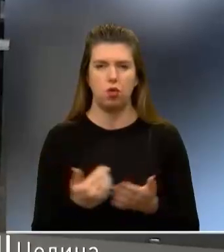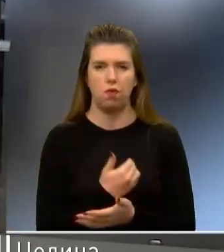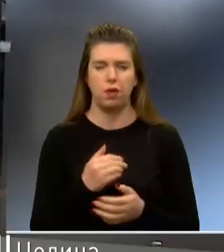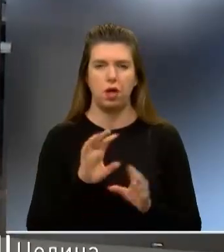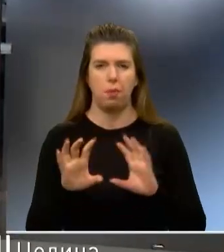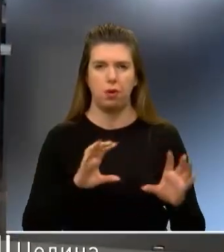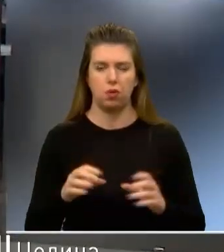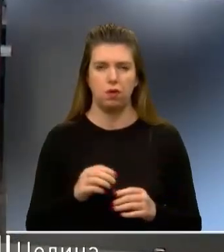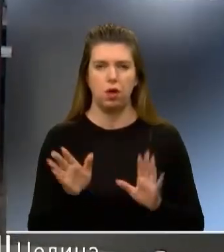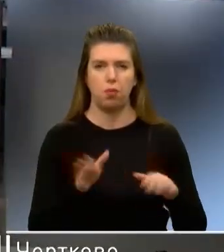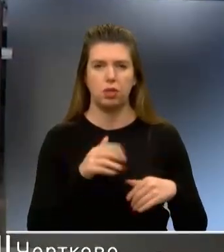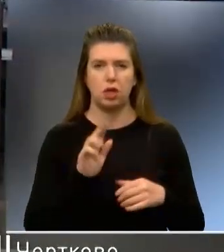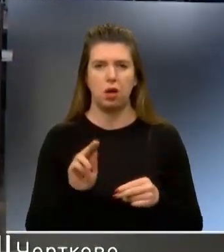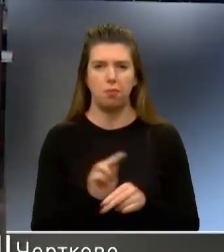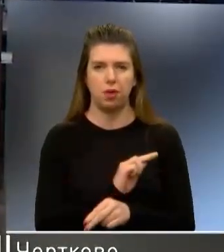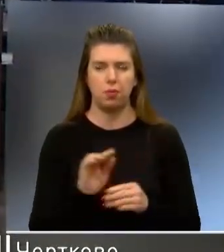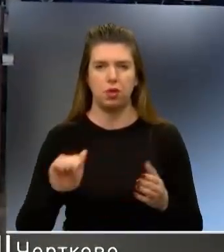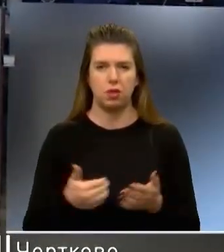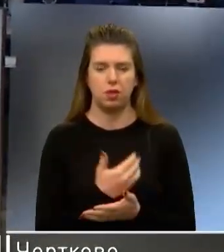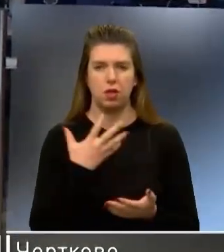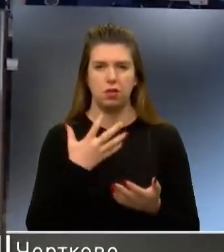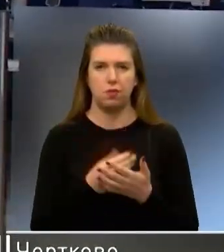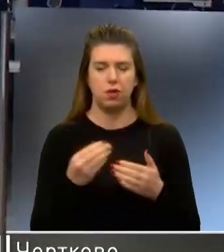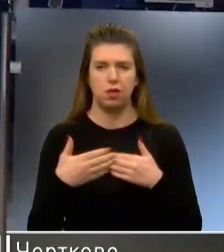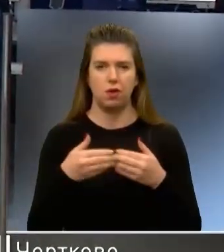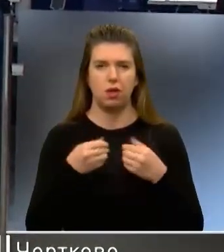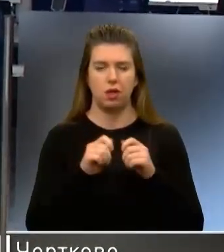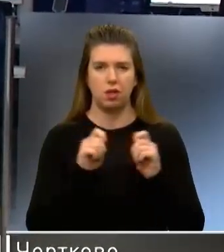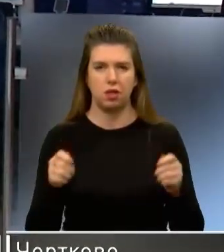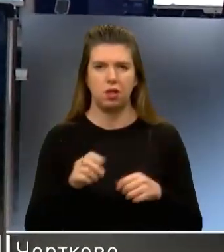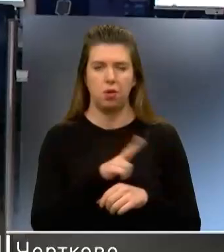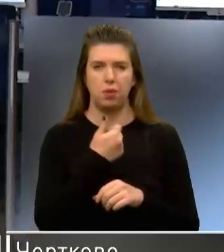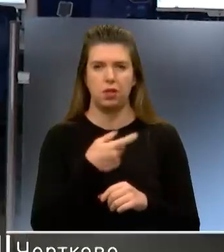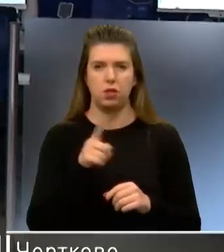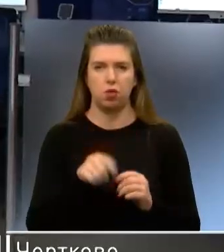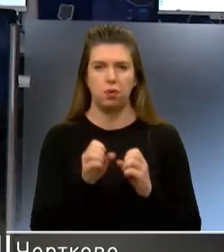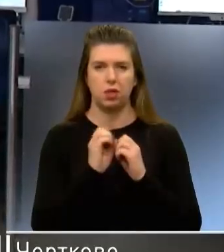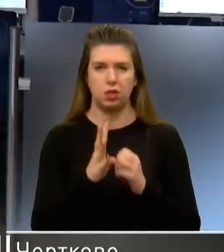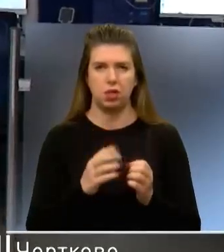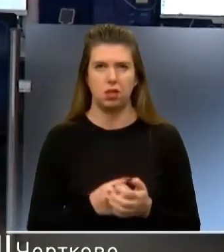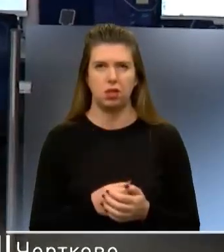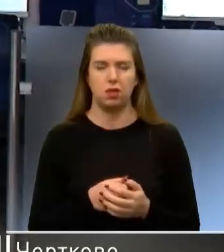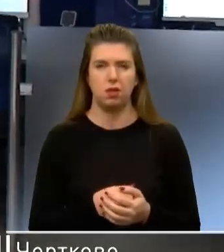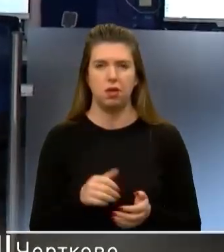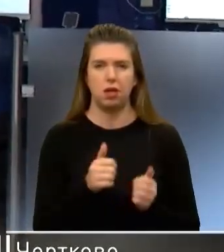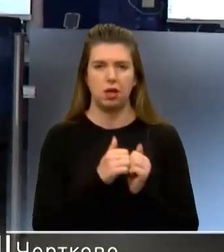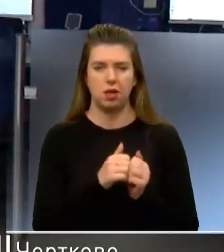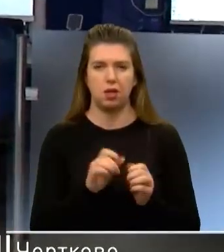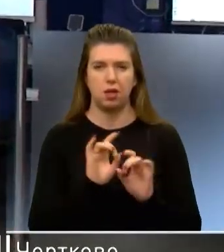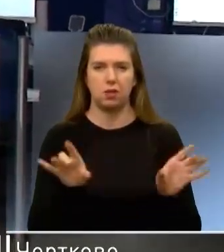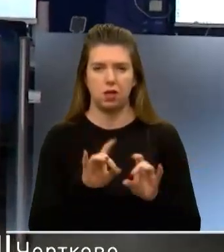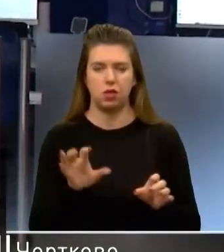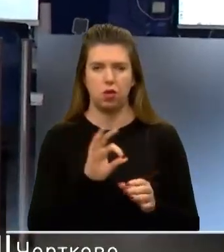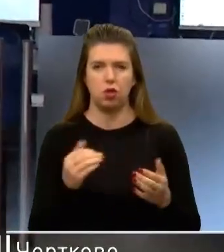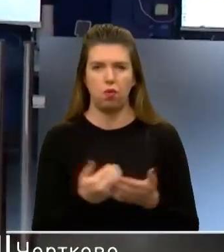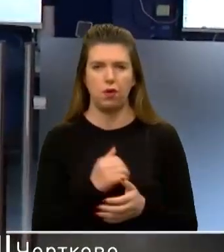аппараты после капитального обновления свои двери открыла Ростовская поликлиника номер 14 Татьяна синина расскажет